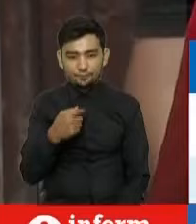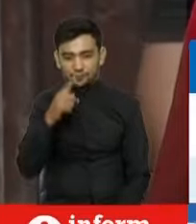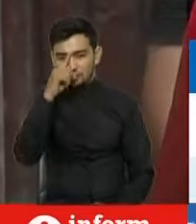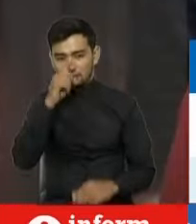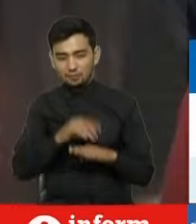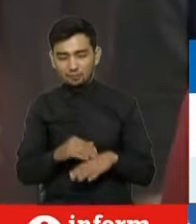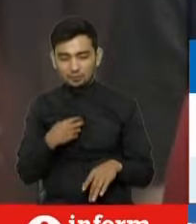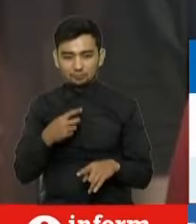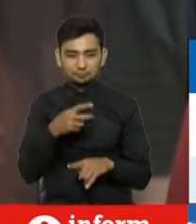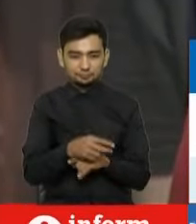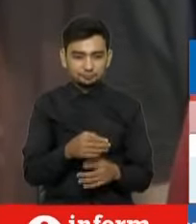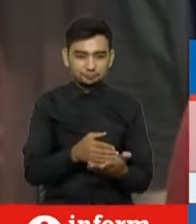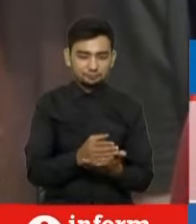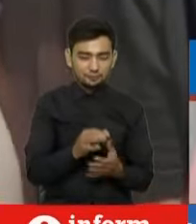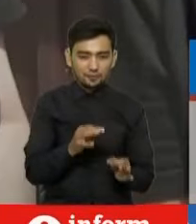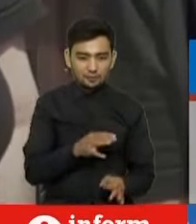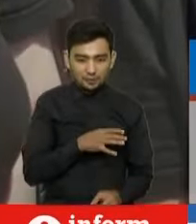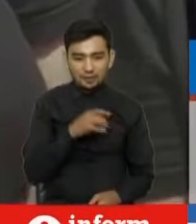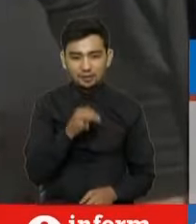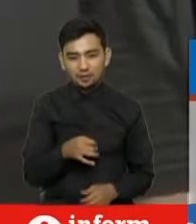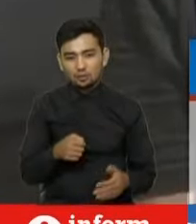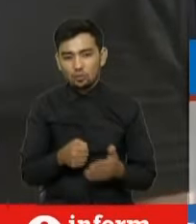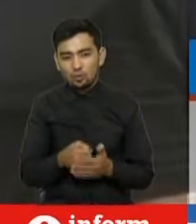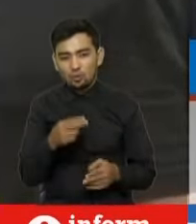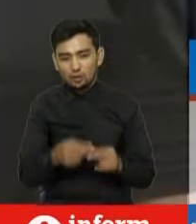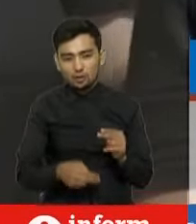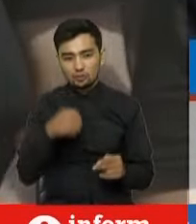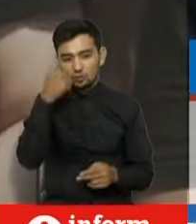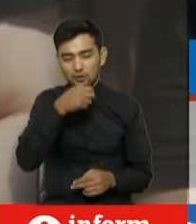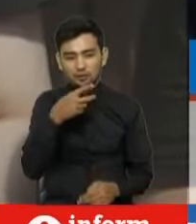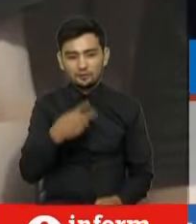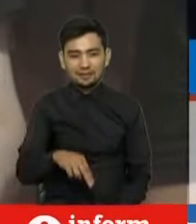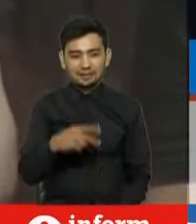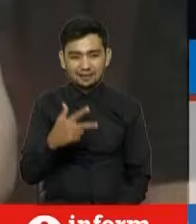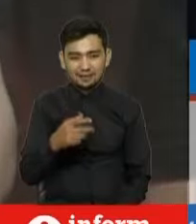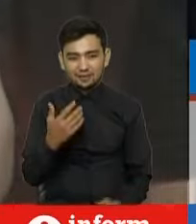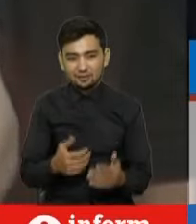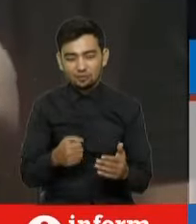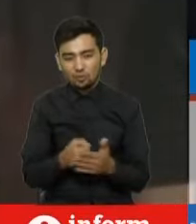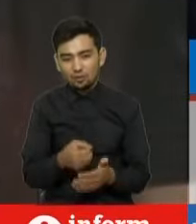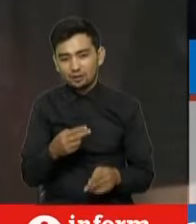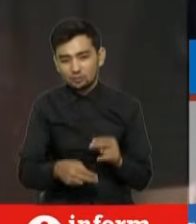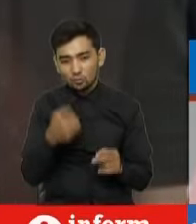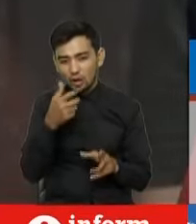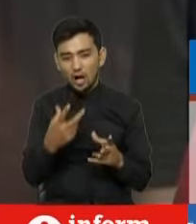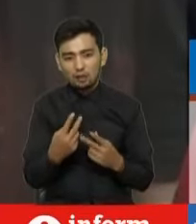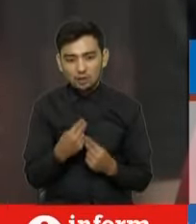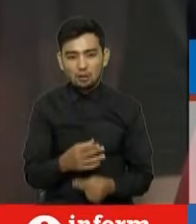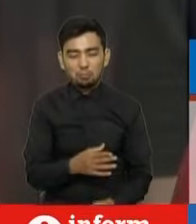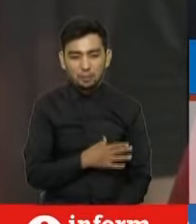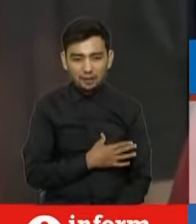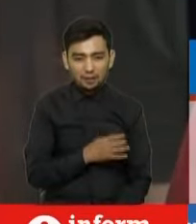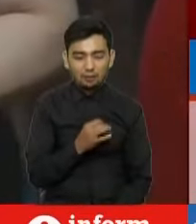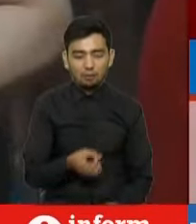барып айтылды. Жаңа оны светті осы жылдың аяғына дейін, жаңа 23-тің жылдың аяғына дейін бітіріп береміз деп обещание берді, одан